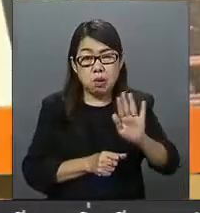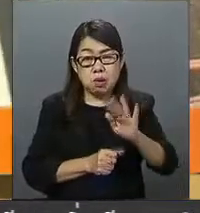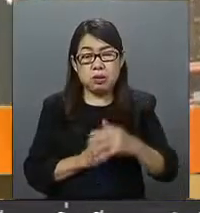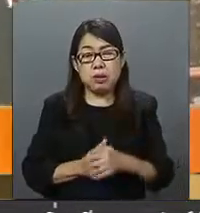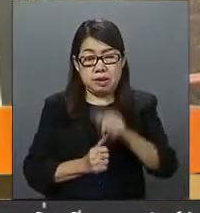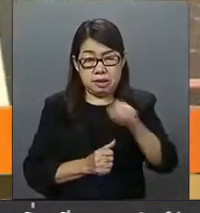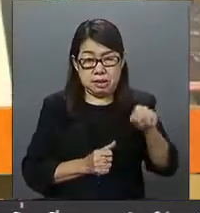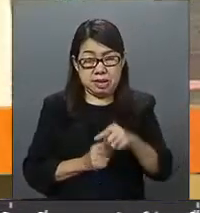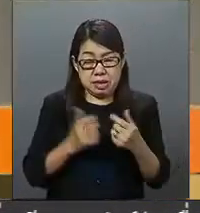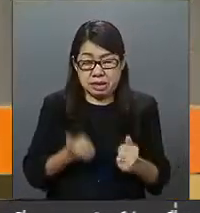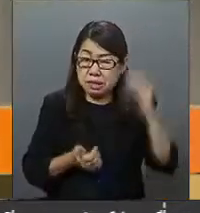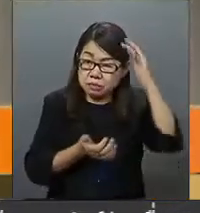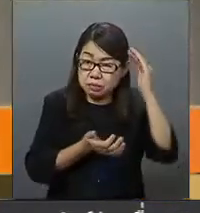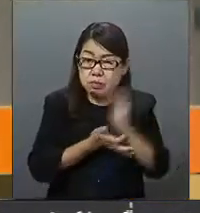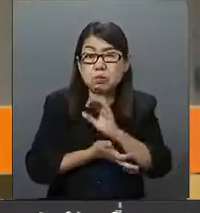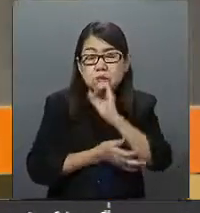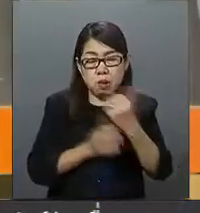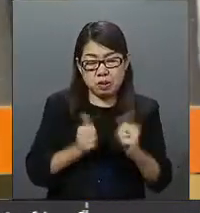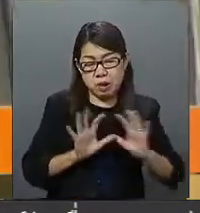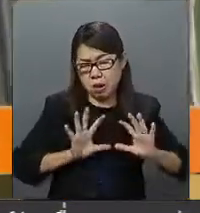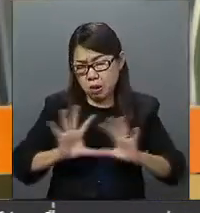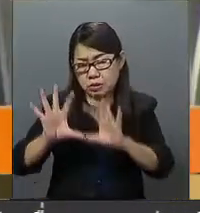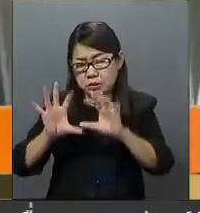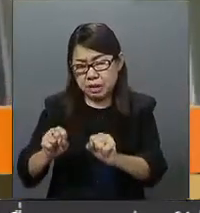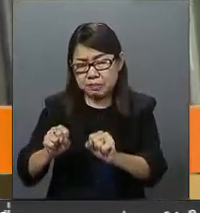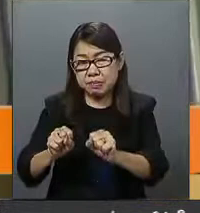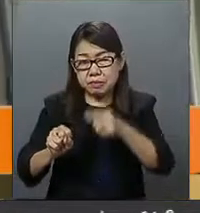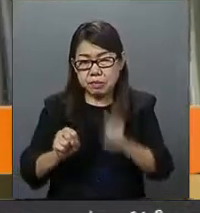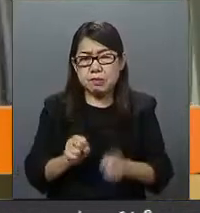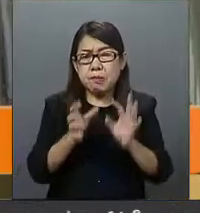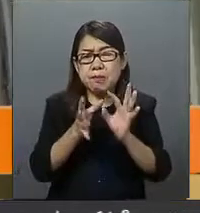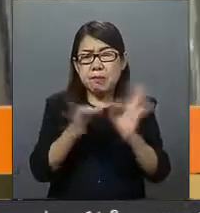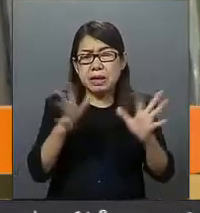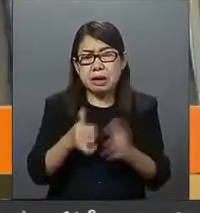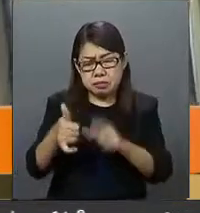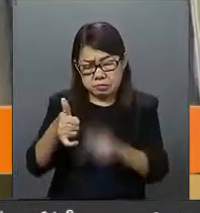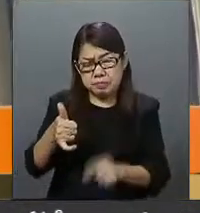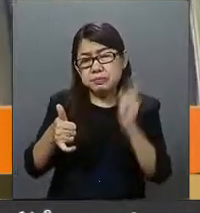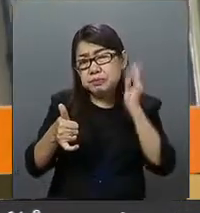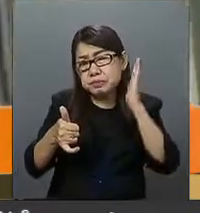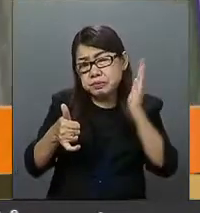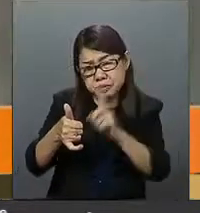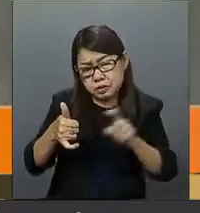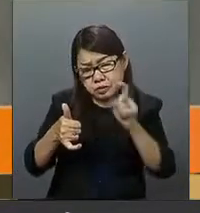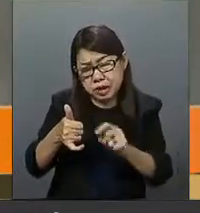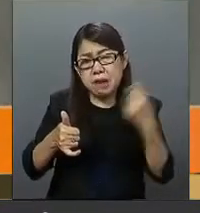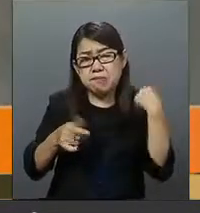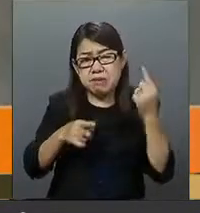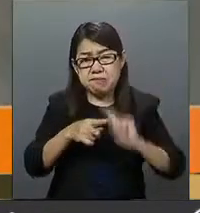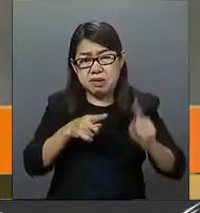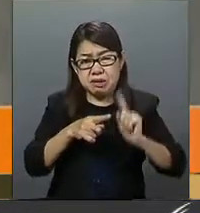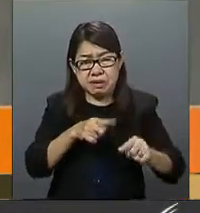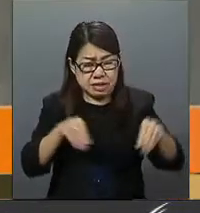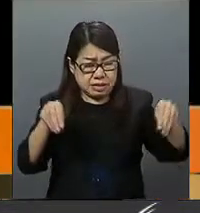ที่ระบุว่าการบุกจับกุมดังกล่าวไม่มีความเชื่อมโยงกับการจับกุมตัวชายต้องสงสัยพร้อมอาวุธมีดใกล้สำนักนายกรัฐม